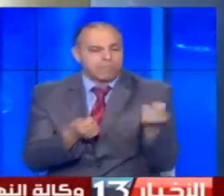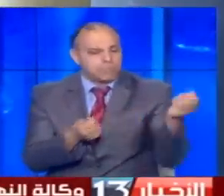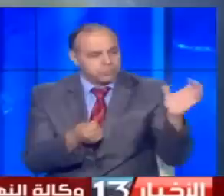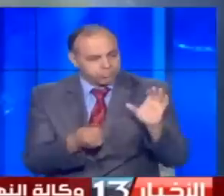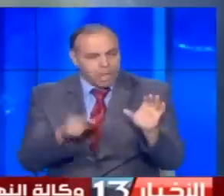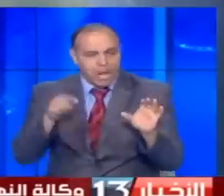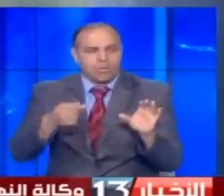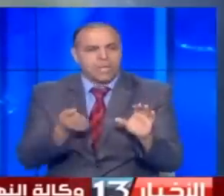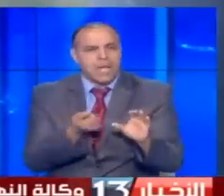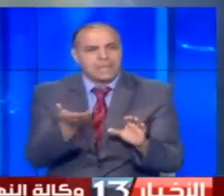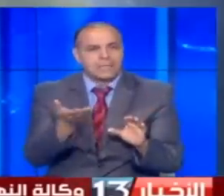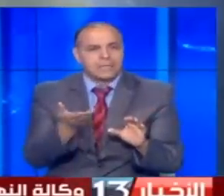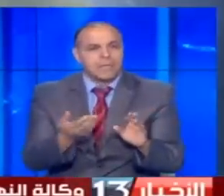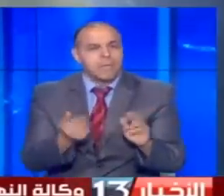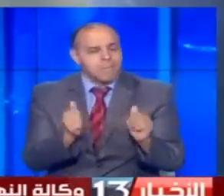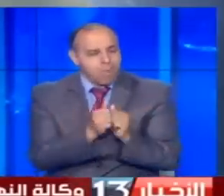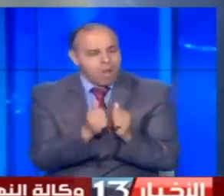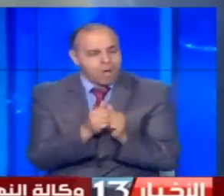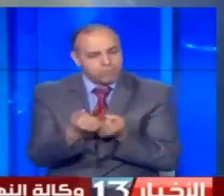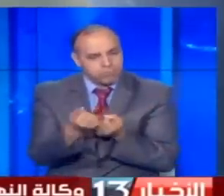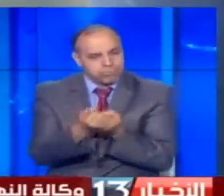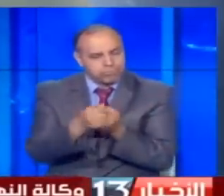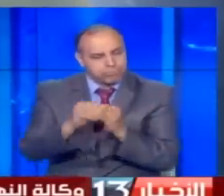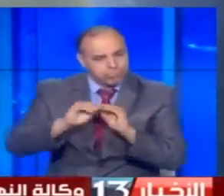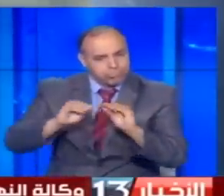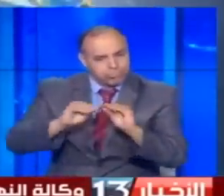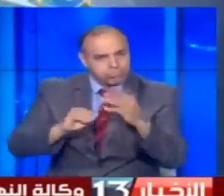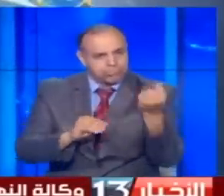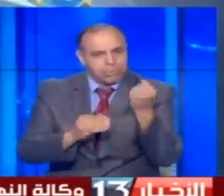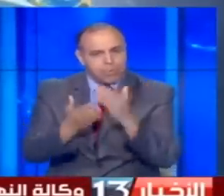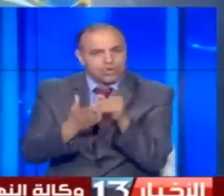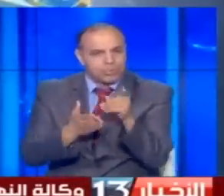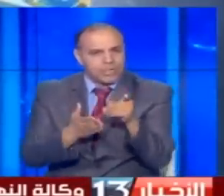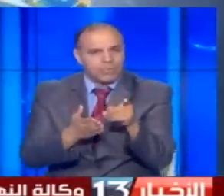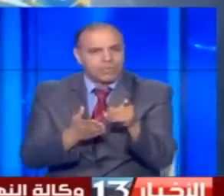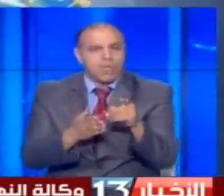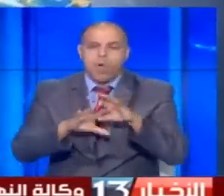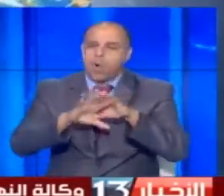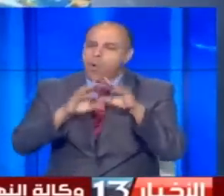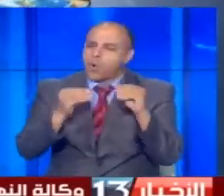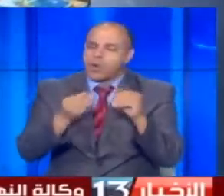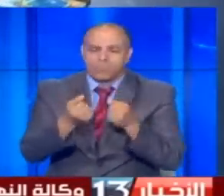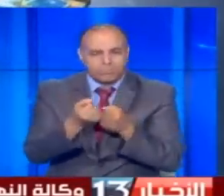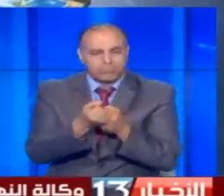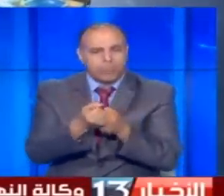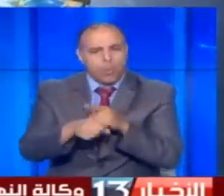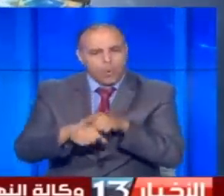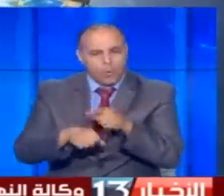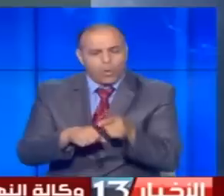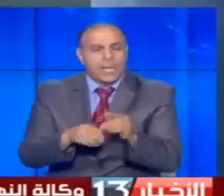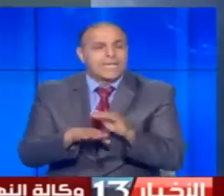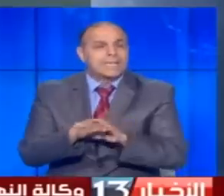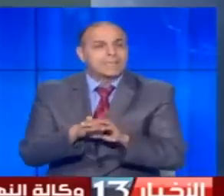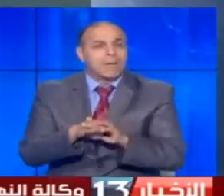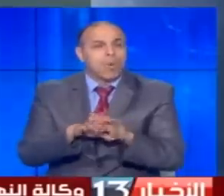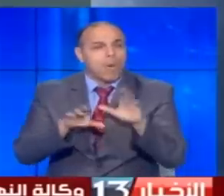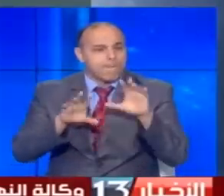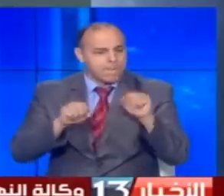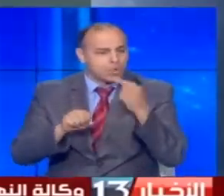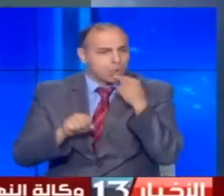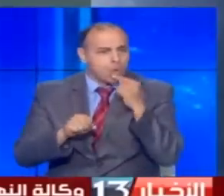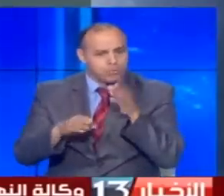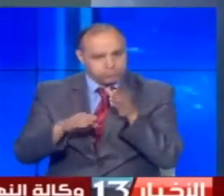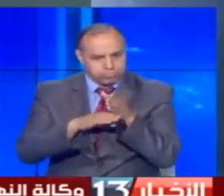الضروريه مع المرافقه والاحاطه لصاحب المشروع في جميع المراحل اسباب ممكن تعادل من